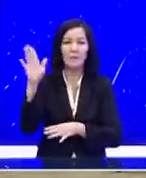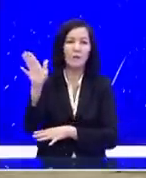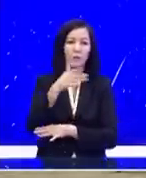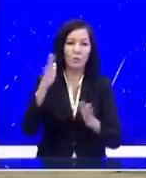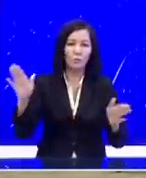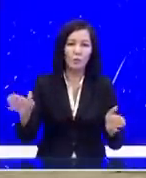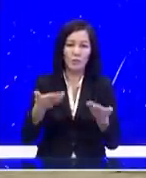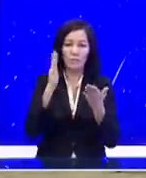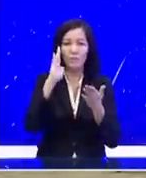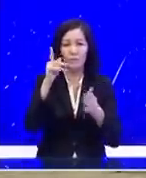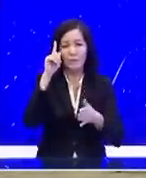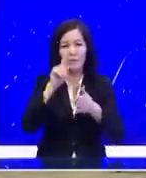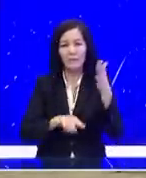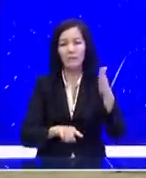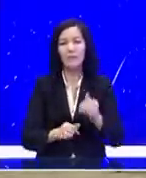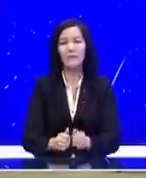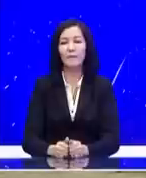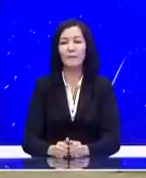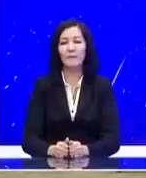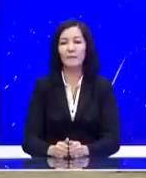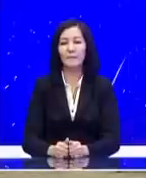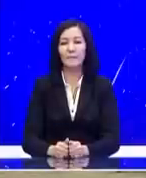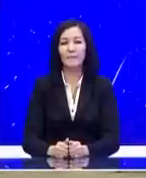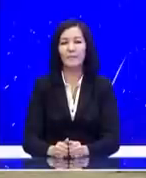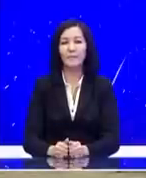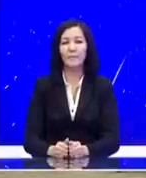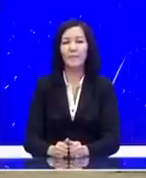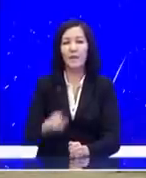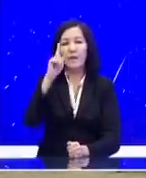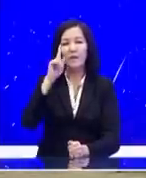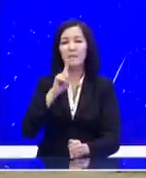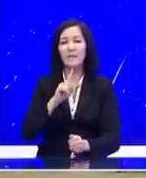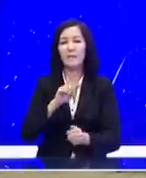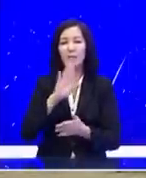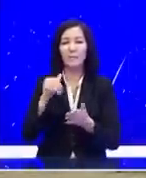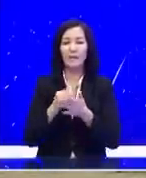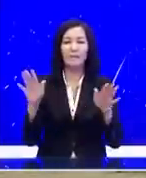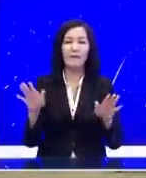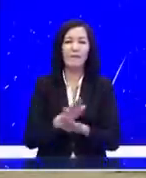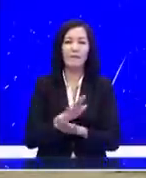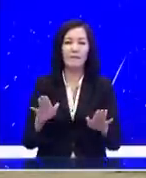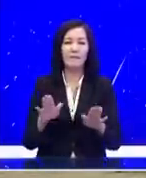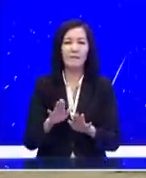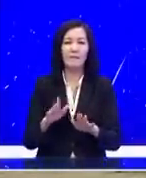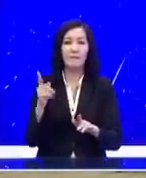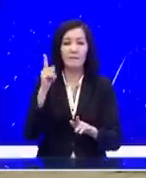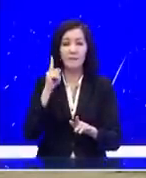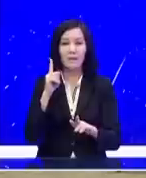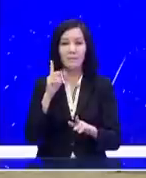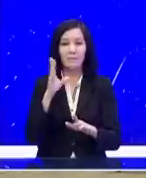қазағымыздың көк туын тағы көкке көтеріп, қазағымыздың киімін шырқатып,